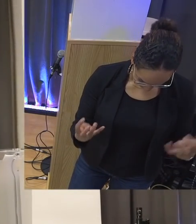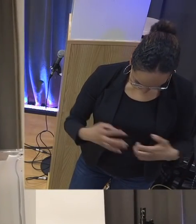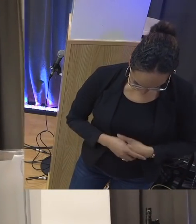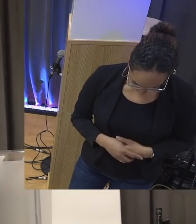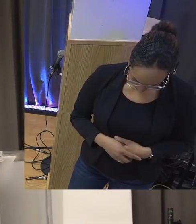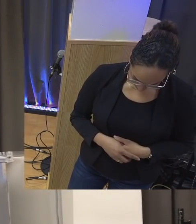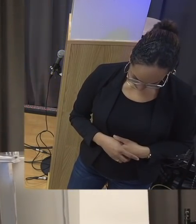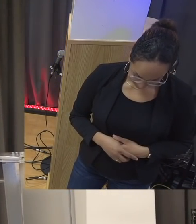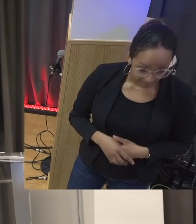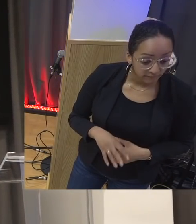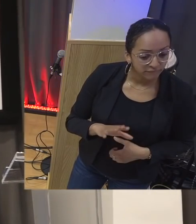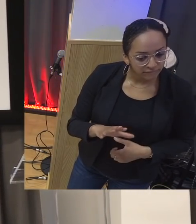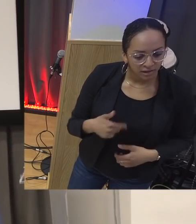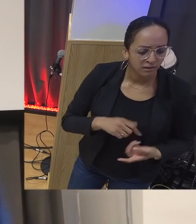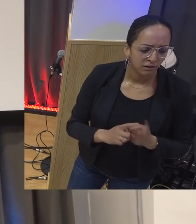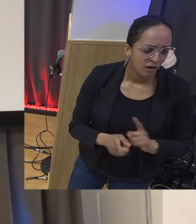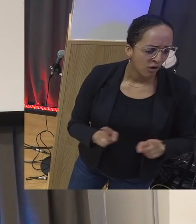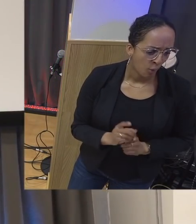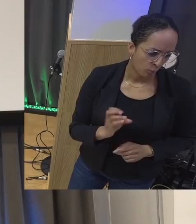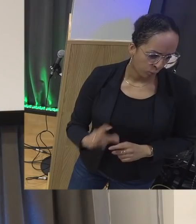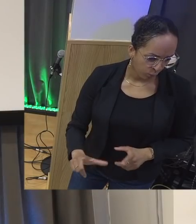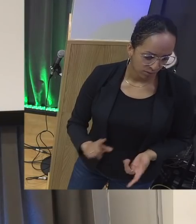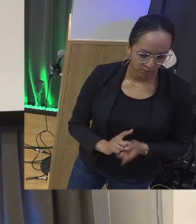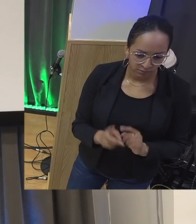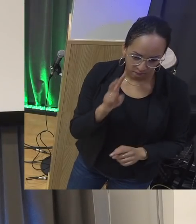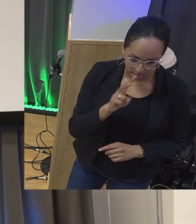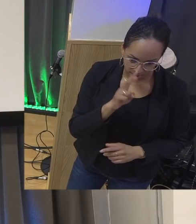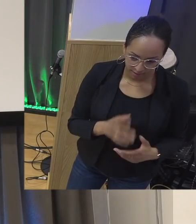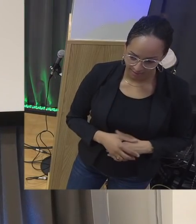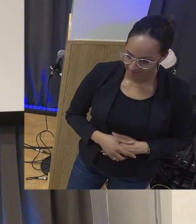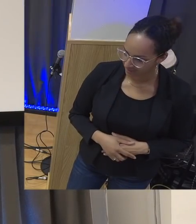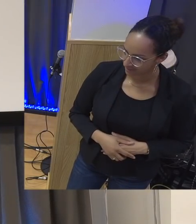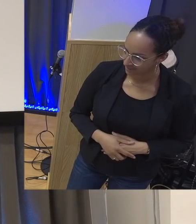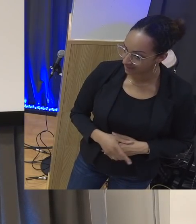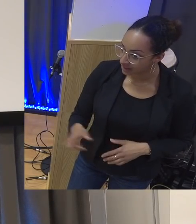Et après cette détente comme vous, ça va, c'est quoi? C'est du Red Bull Andek. Hein.